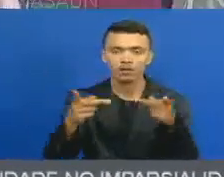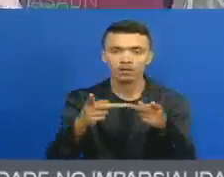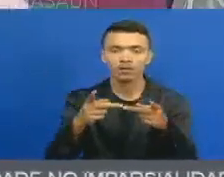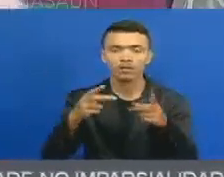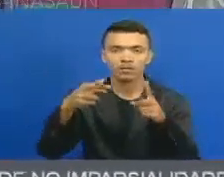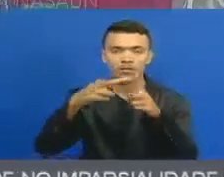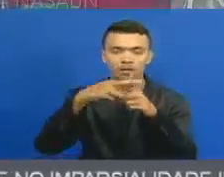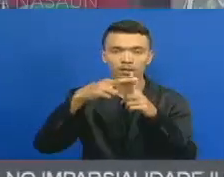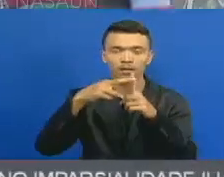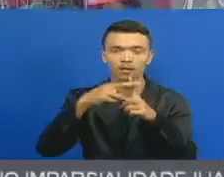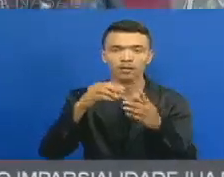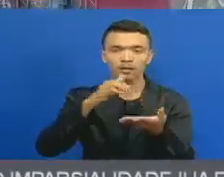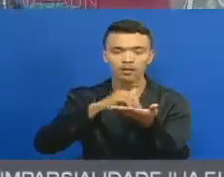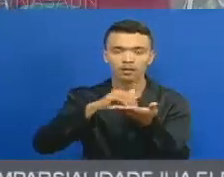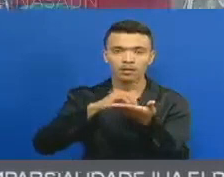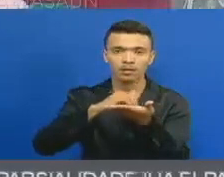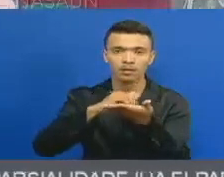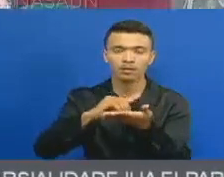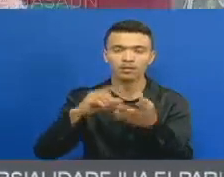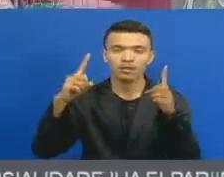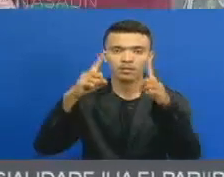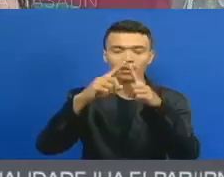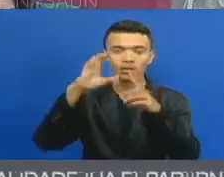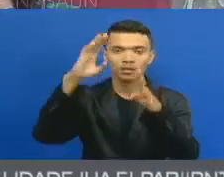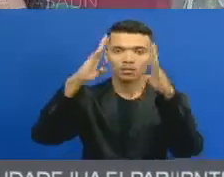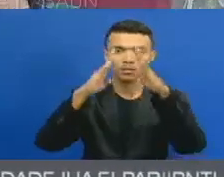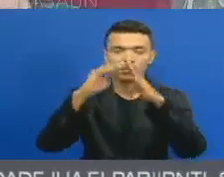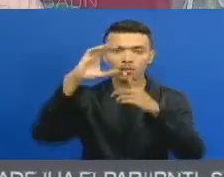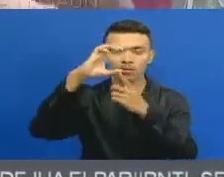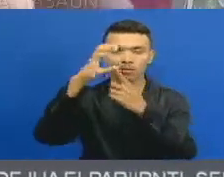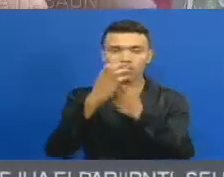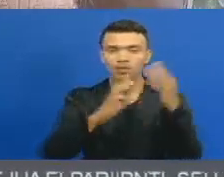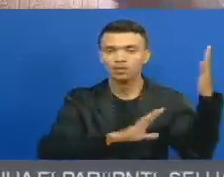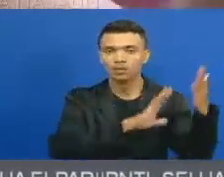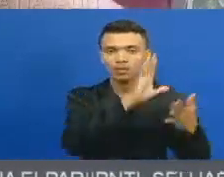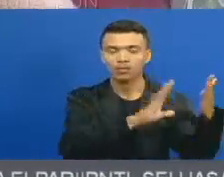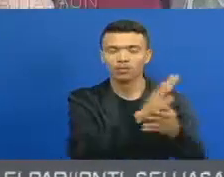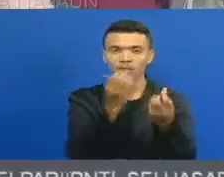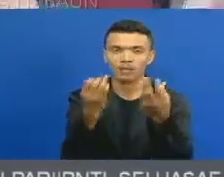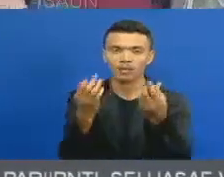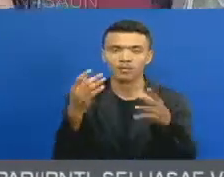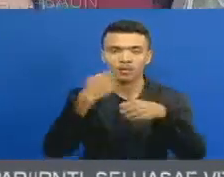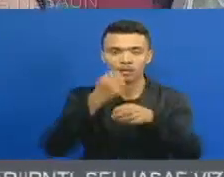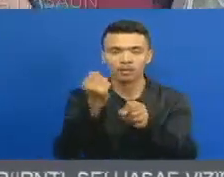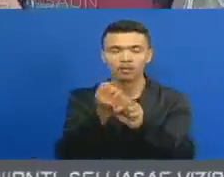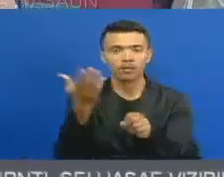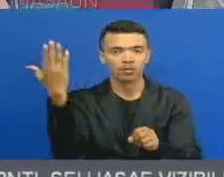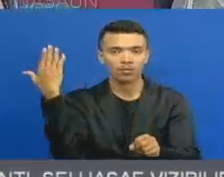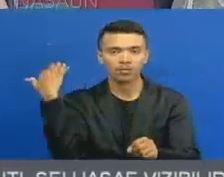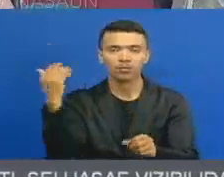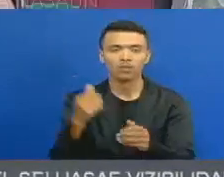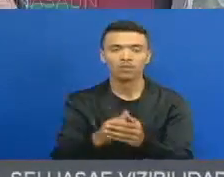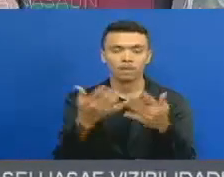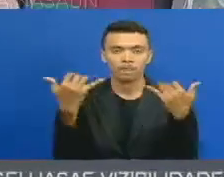ninian inunemos lisensa ba iha uma lulik ne ceremoni lubu kita makami halo liu tona bayi kotuk nebe